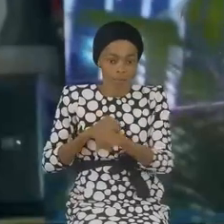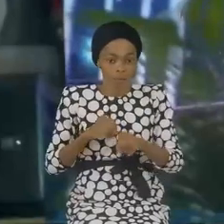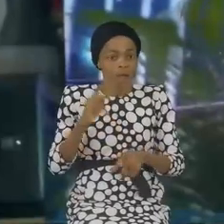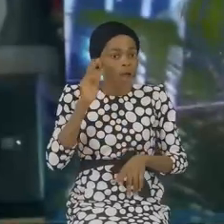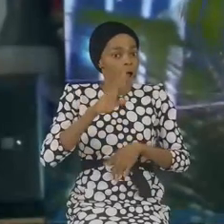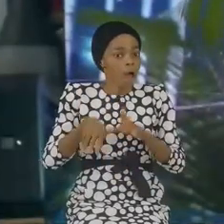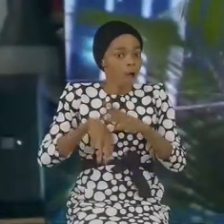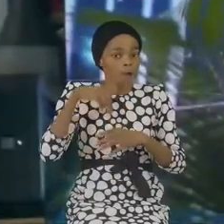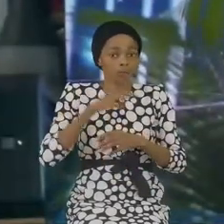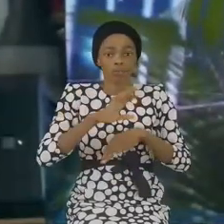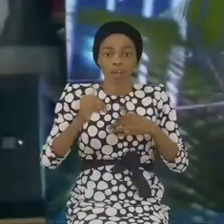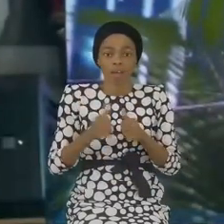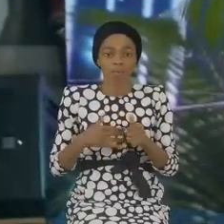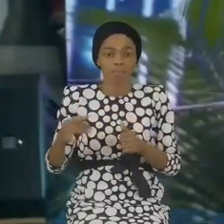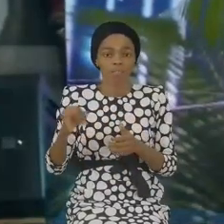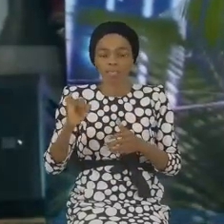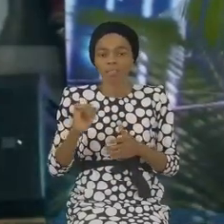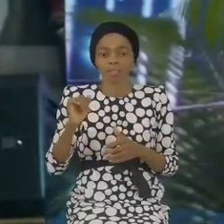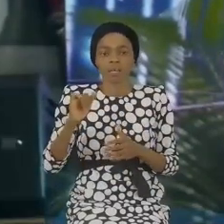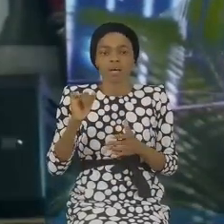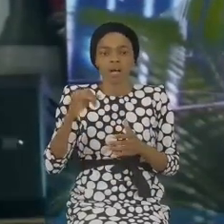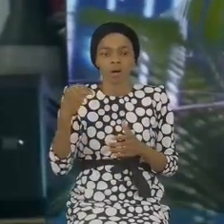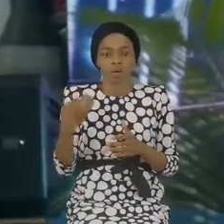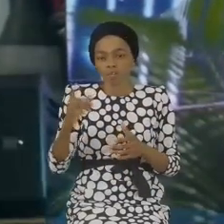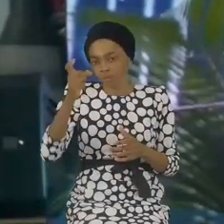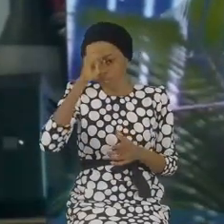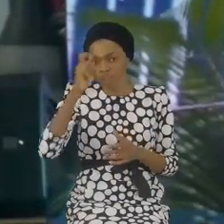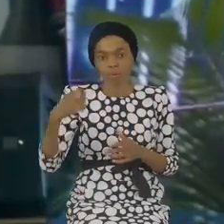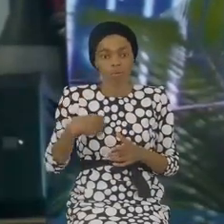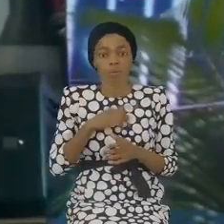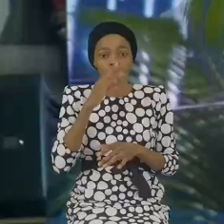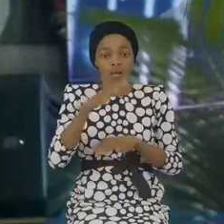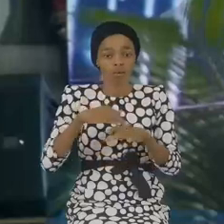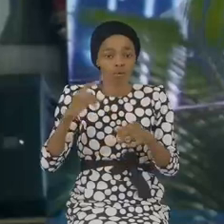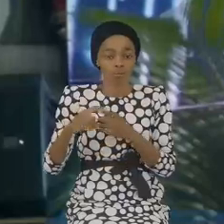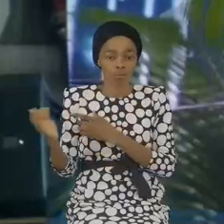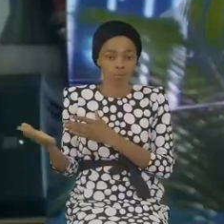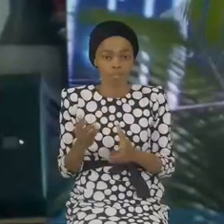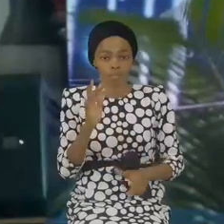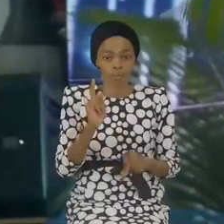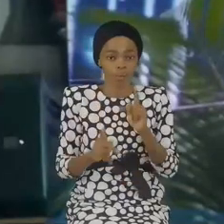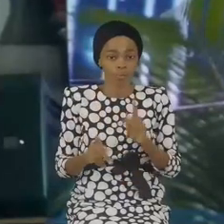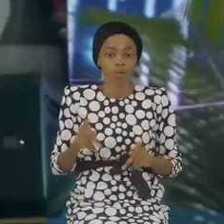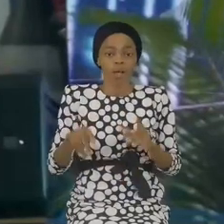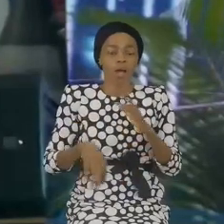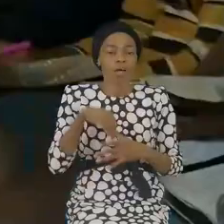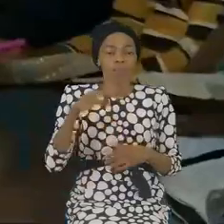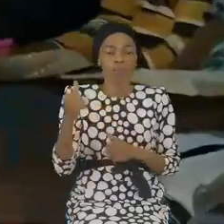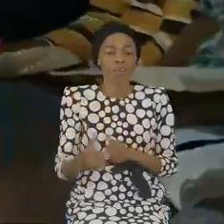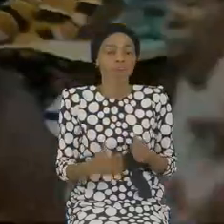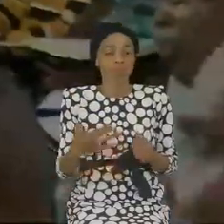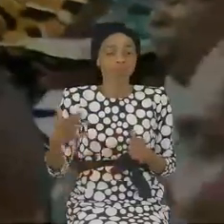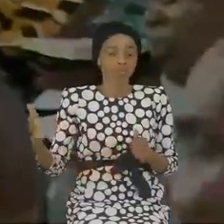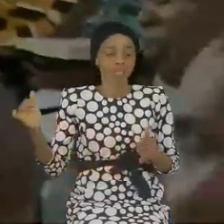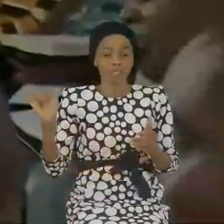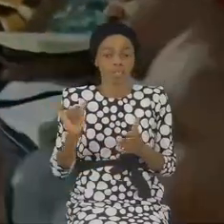de tout ce qui avait l'odeur d'Égypte. Et nous sommes aussi appelés à sortir les gens de tout ce qui est rattaché